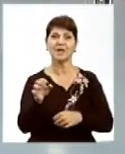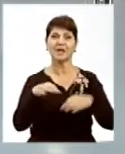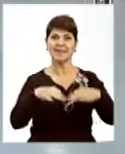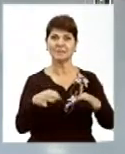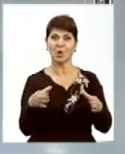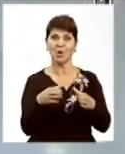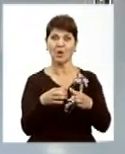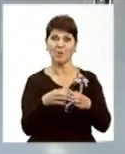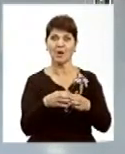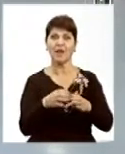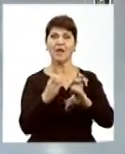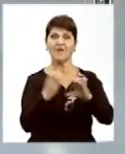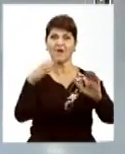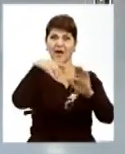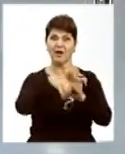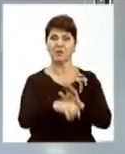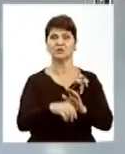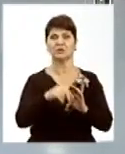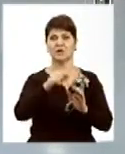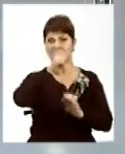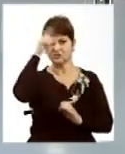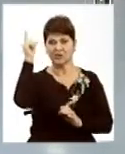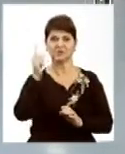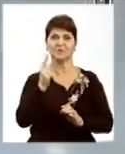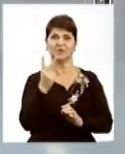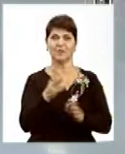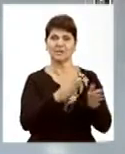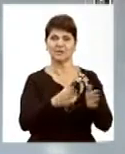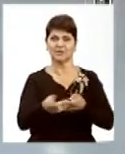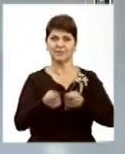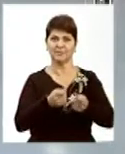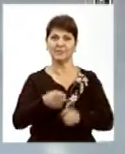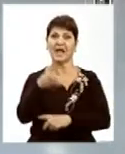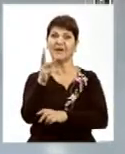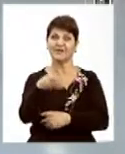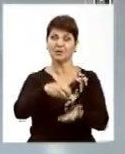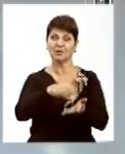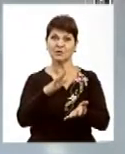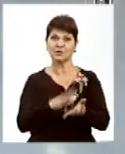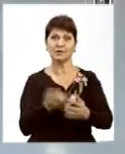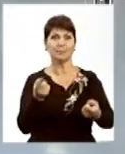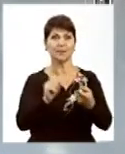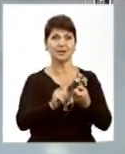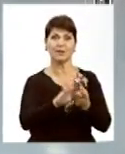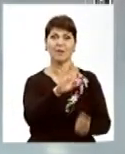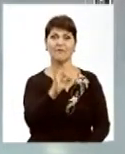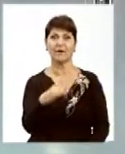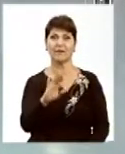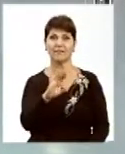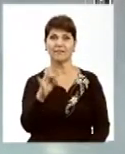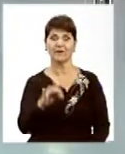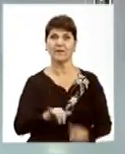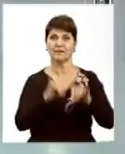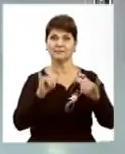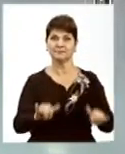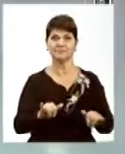компанії. Вагон обладнаний двома чеськими системами керування, відеореєстратором та підключений до Wi-Fi. Збільшилася й кількість